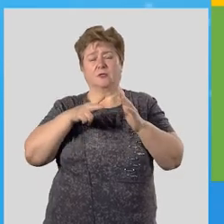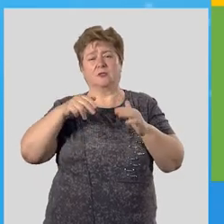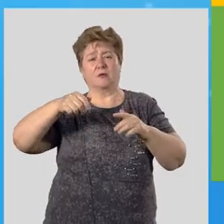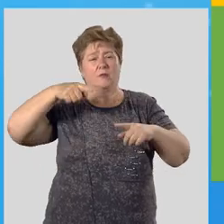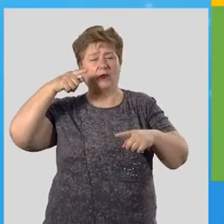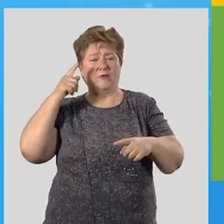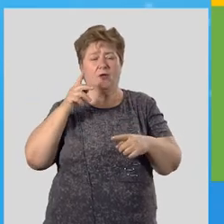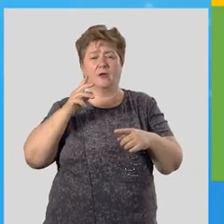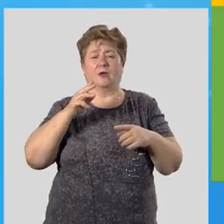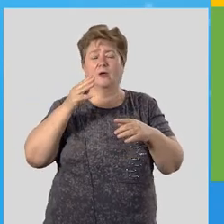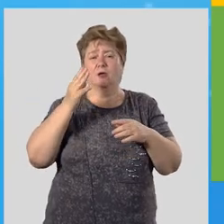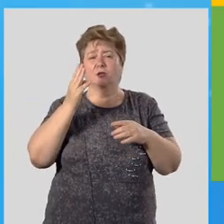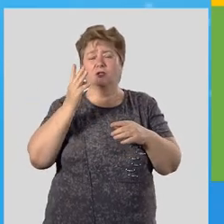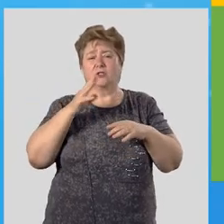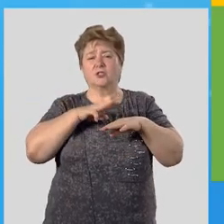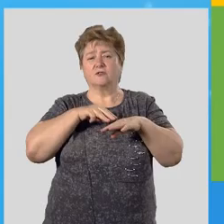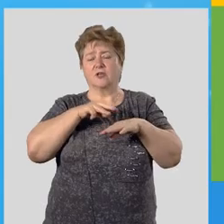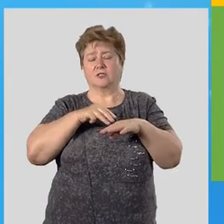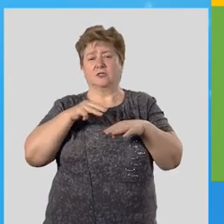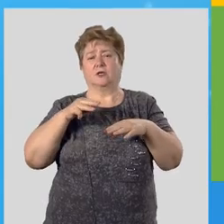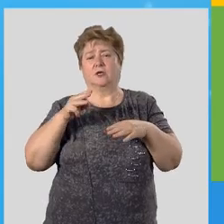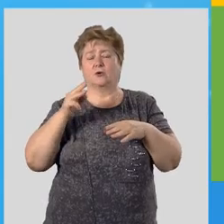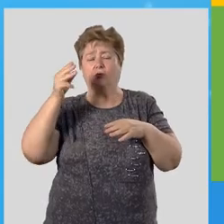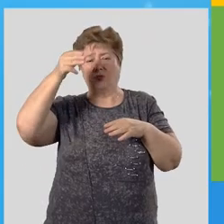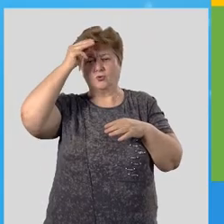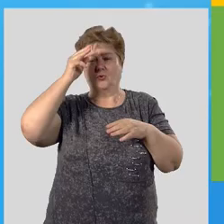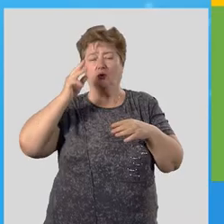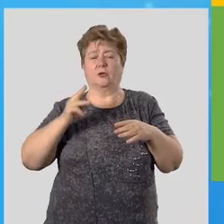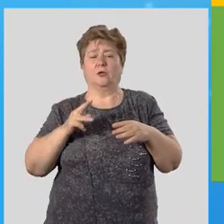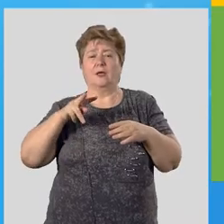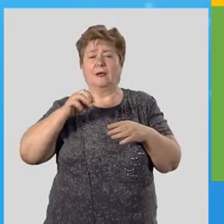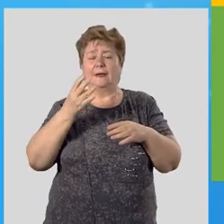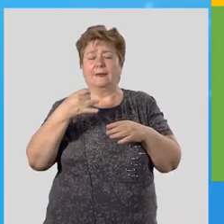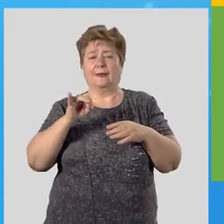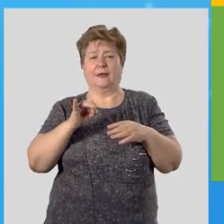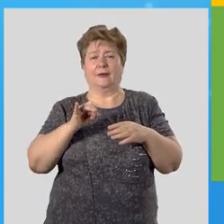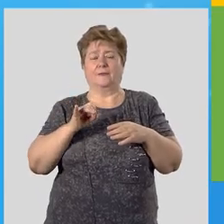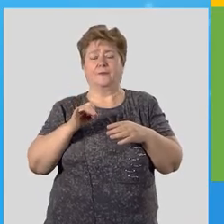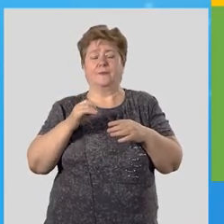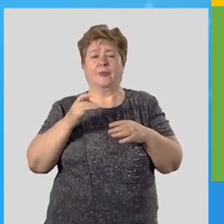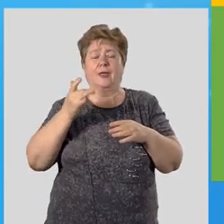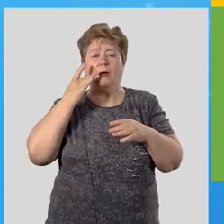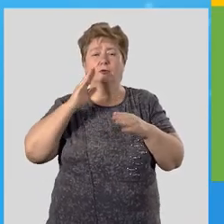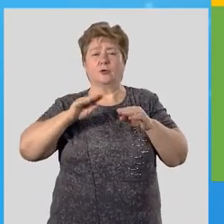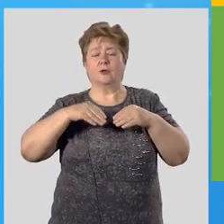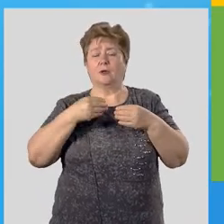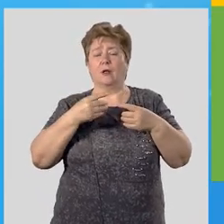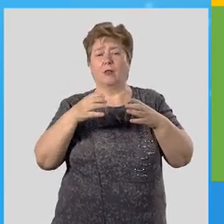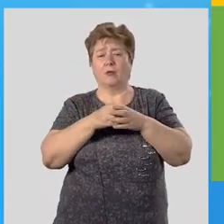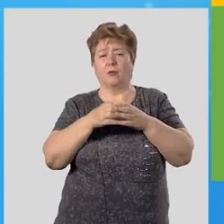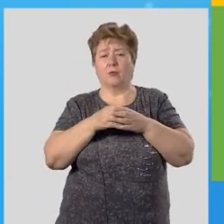веке шведский ученый Карл Линней. Линней дал каждому